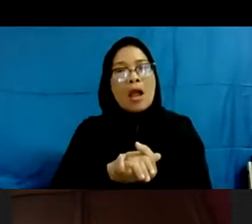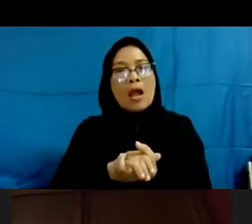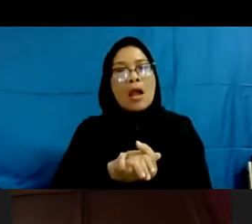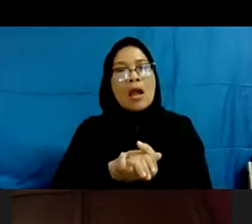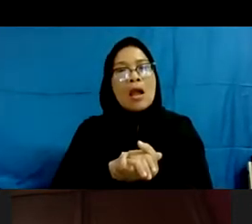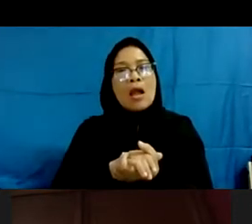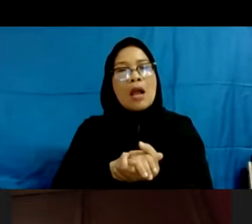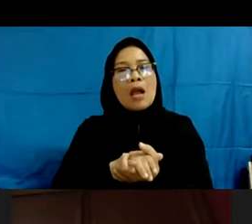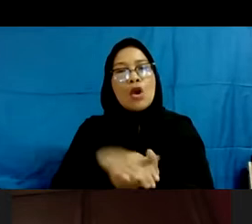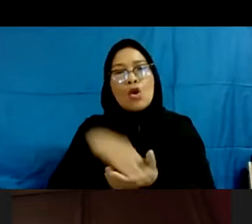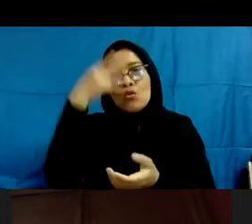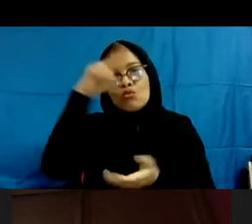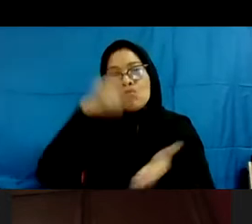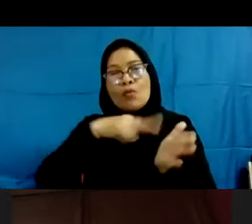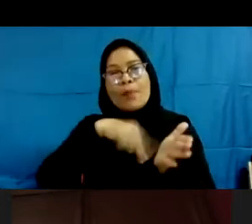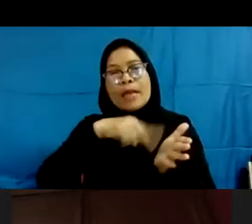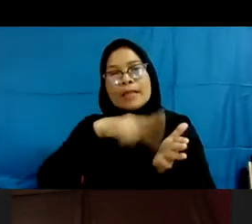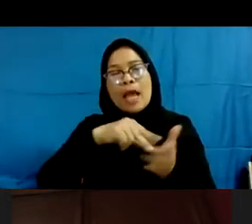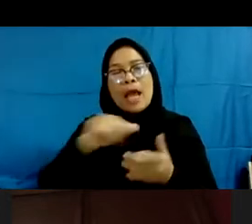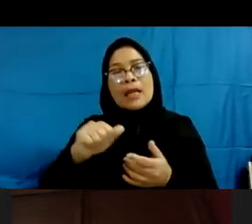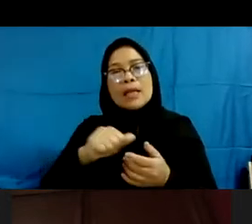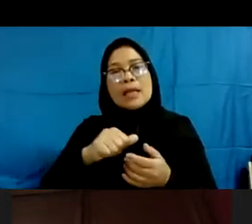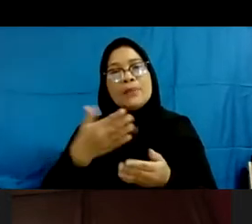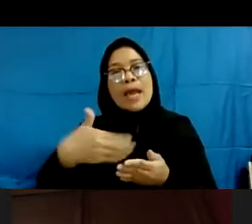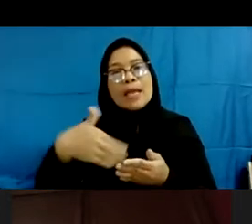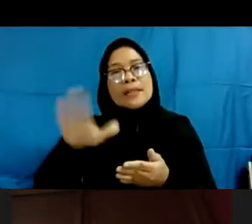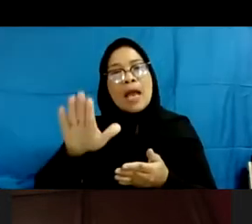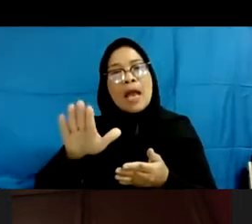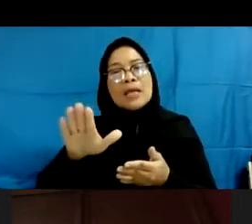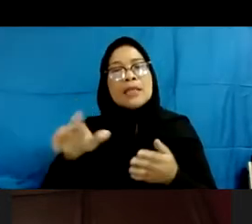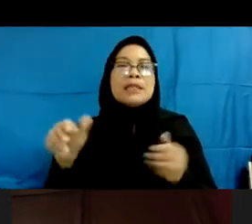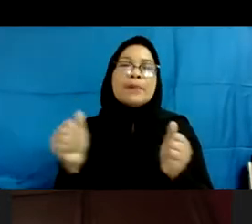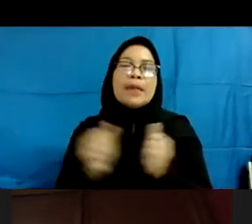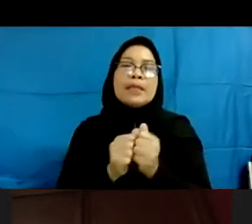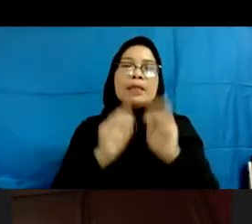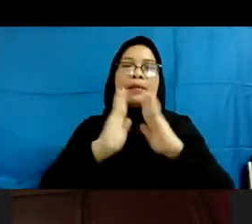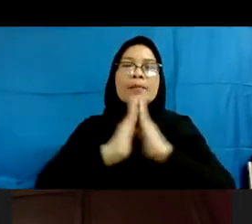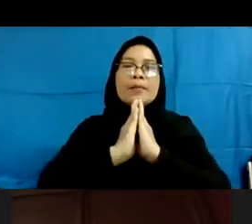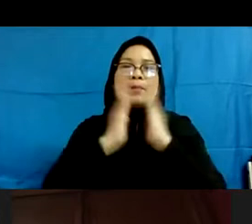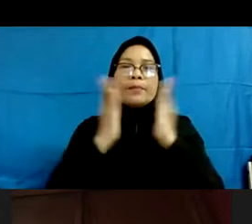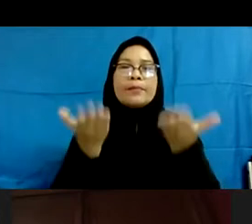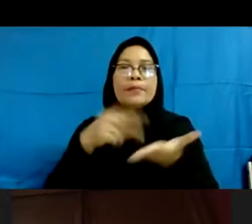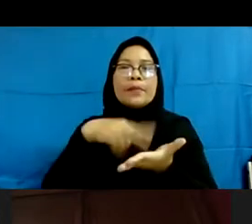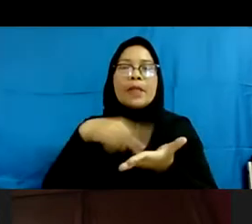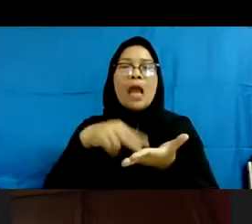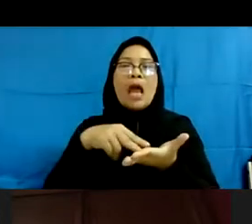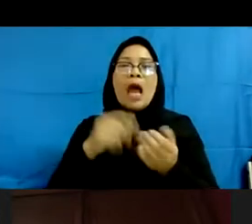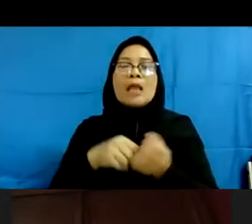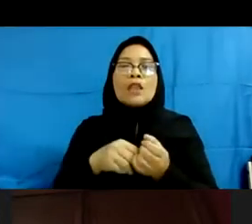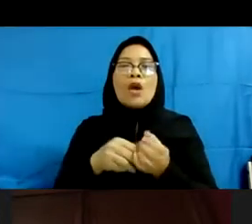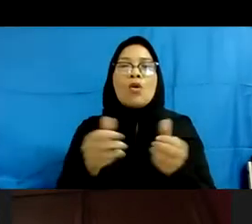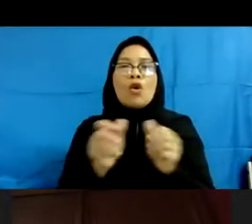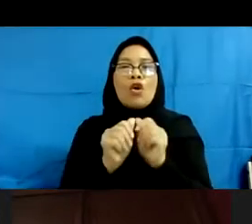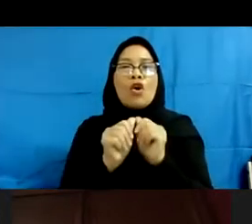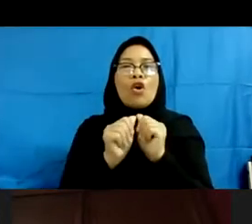sekedar bacaan biasa atau buku yang sifatnya untuk majalah atau bahkan juga Quran Braille ya, itu